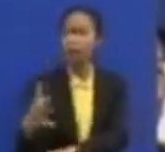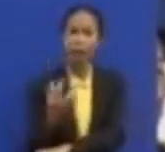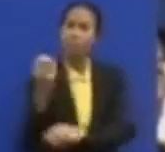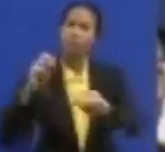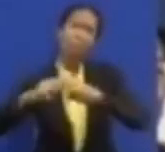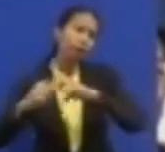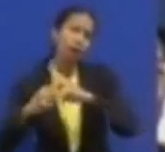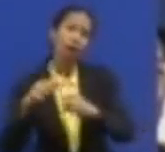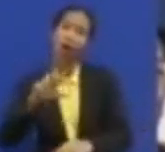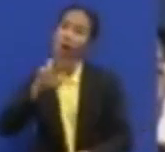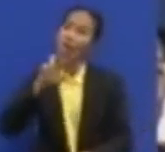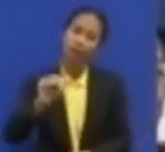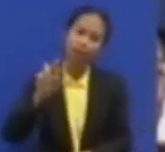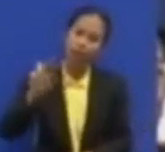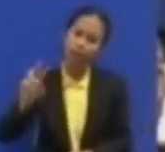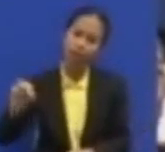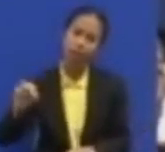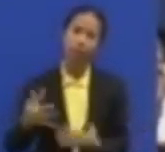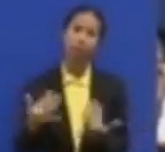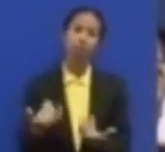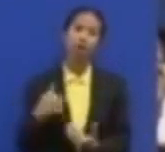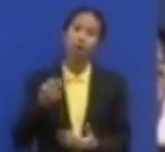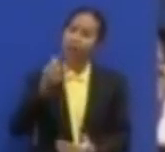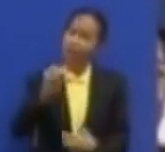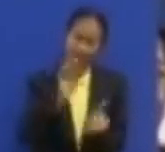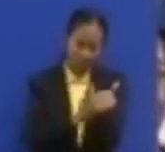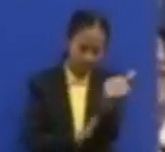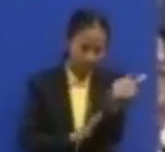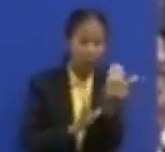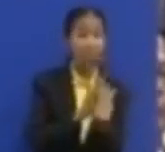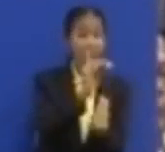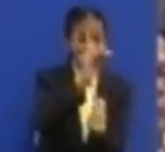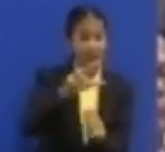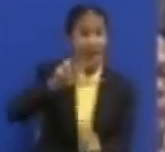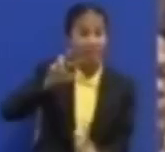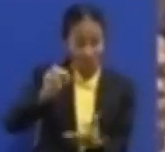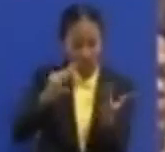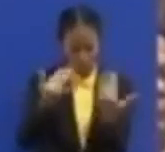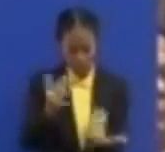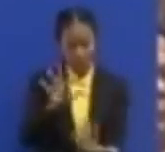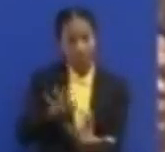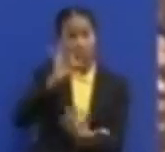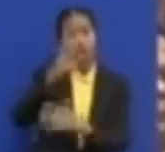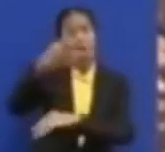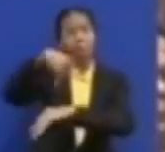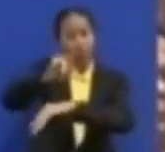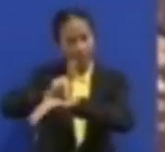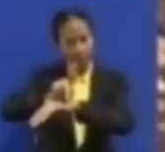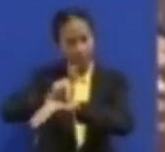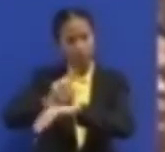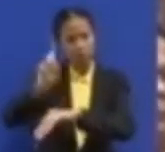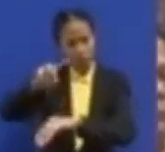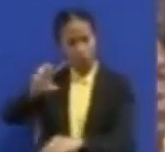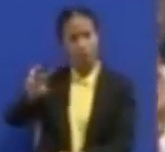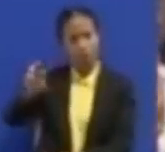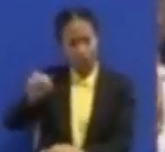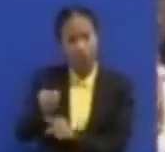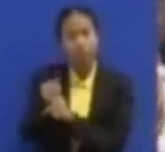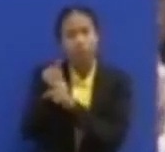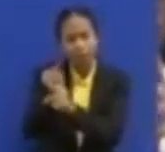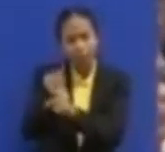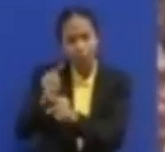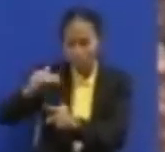มายกันมาเป็นสัปดาห์ครับว่าวันนี้เรามาประชุมกันเพื่อเลือกประธานสภาผู้แทนราษฎรมันก็ต้องไปตามประเทศเดินหน้าไป